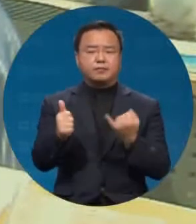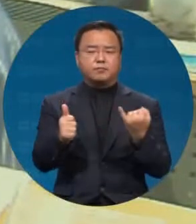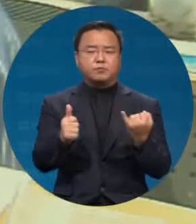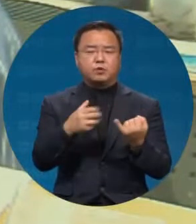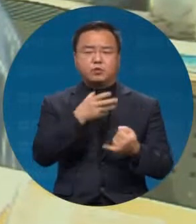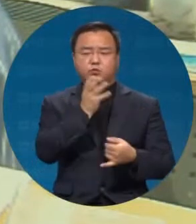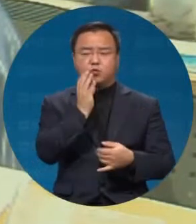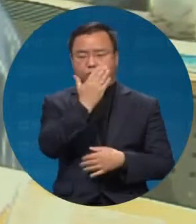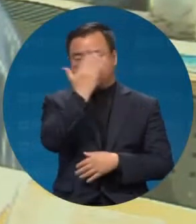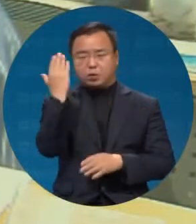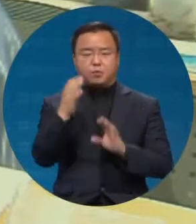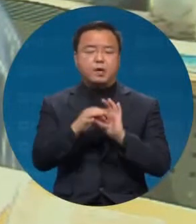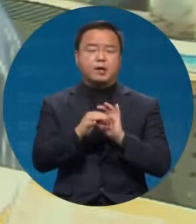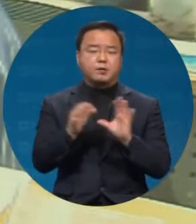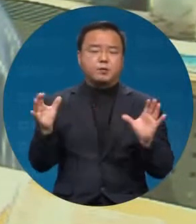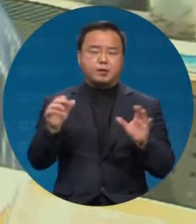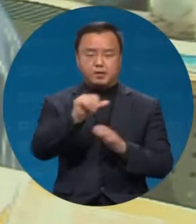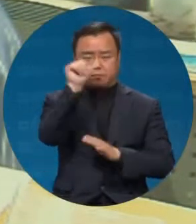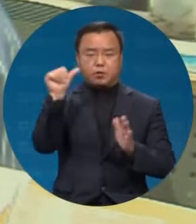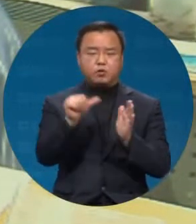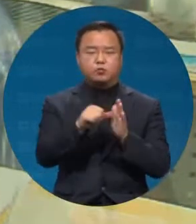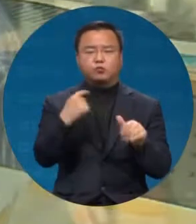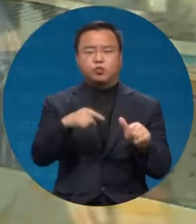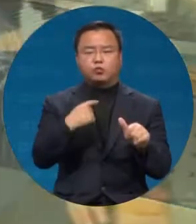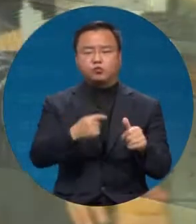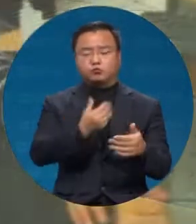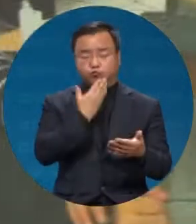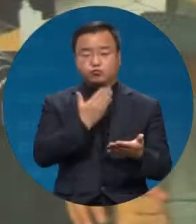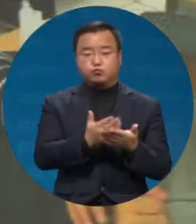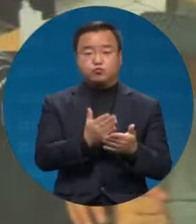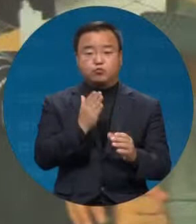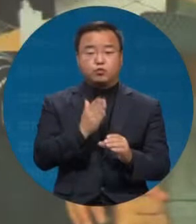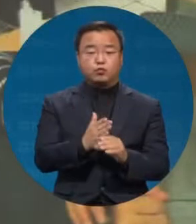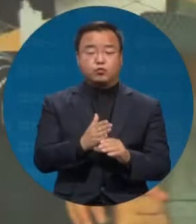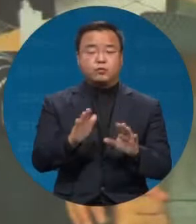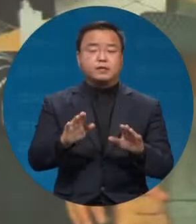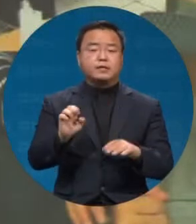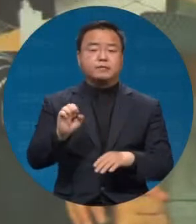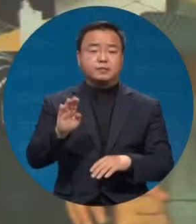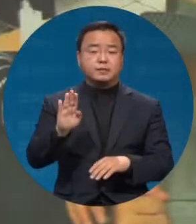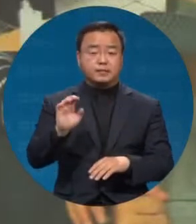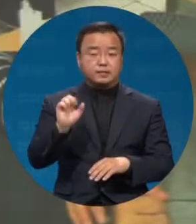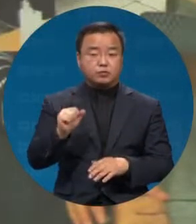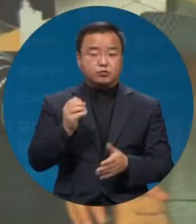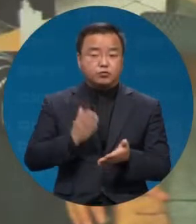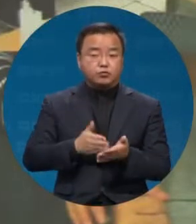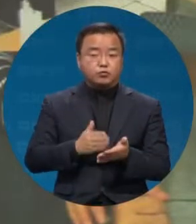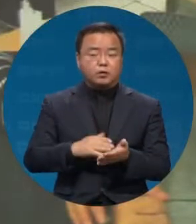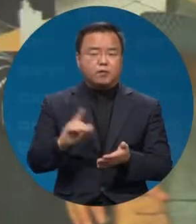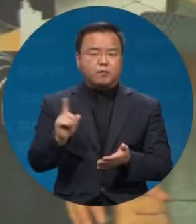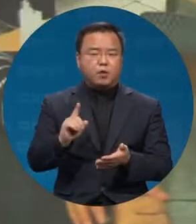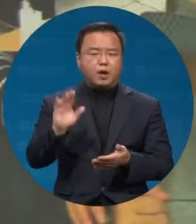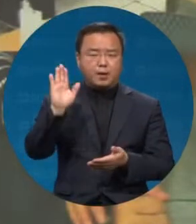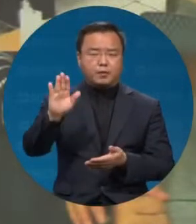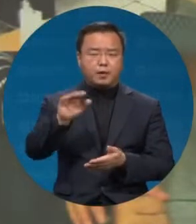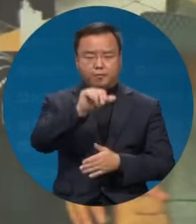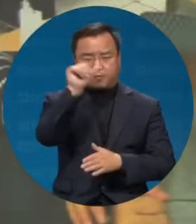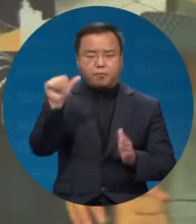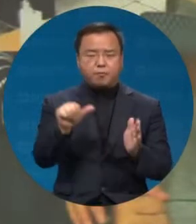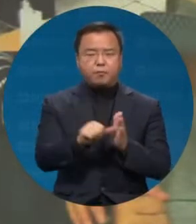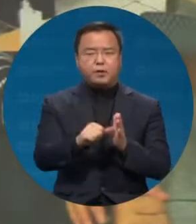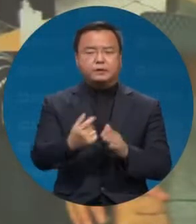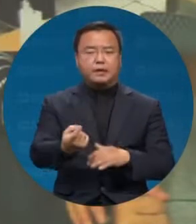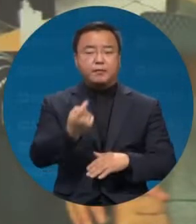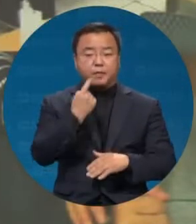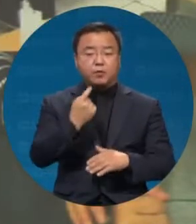중요성이 커져가고 있는데요 ebs 뉴스 는 학습 도시 를 표방하며 평생 교육을 선도하고 있는 도시와